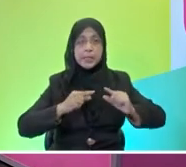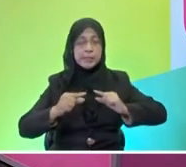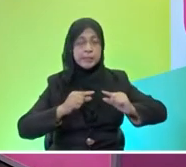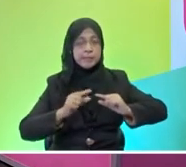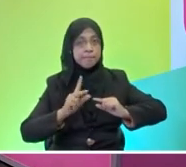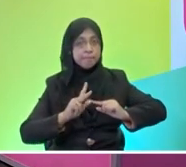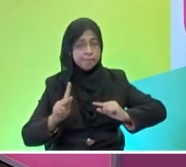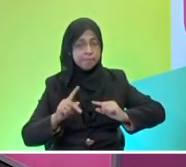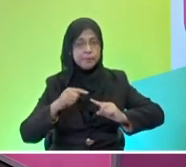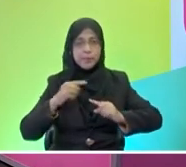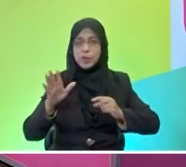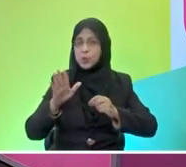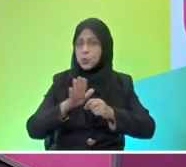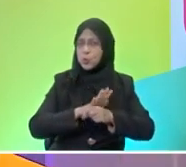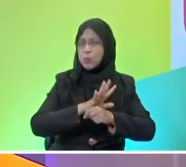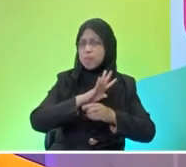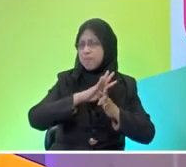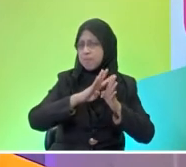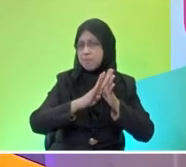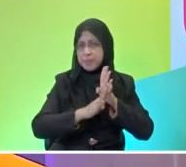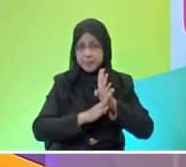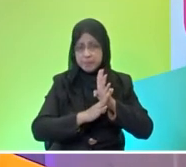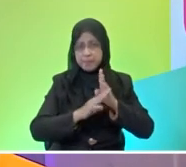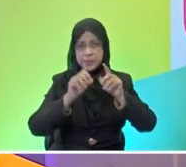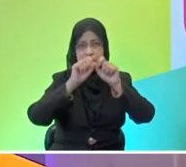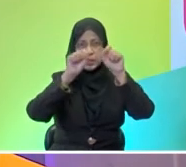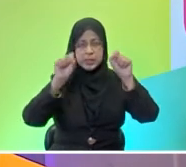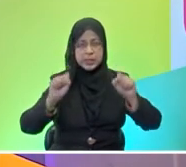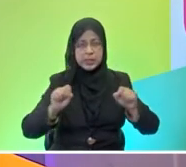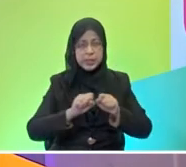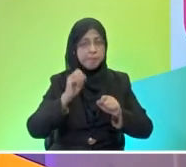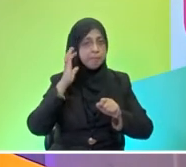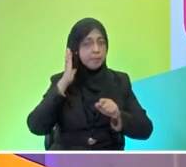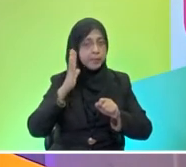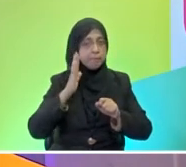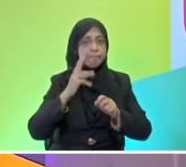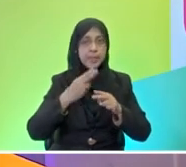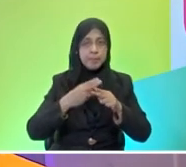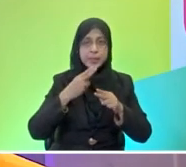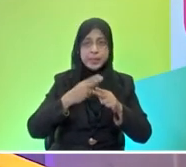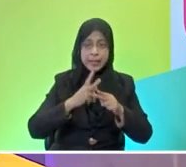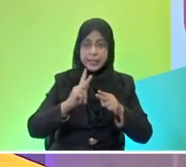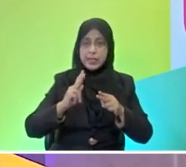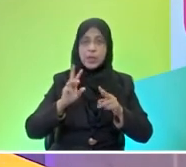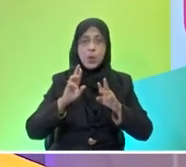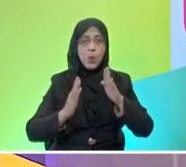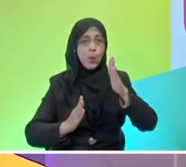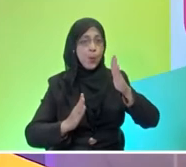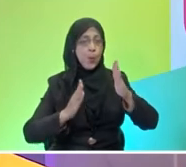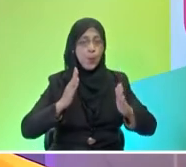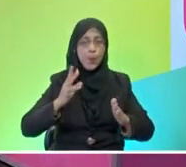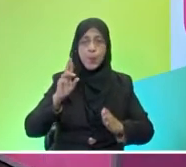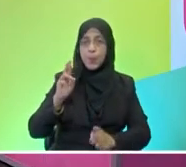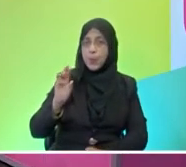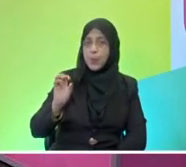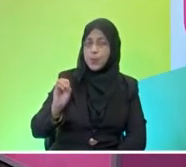apabila cukup keempat-empat Elemento maka sistem tersebut akan dikenali sebagai sistem robotic honey